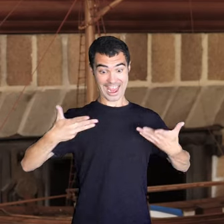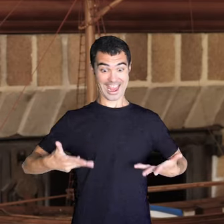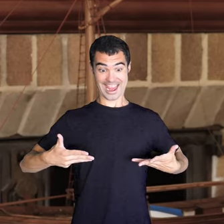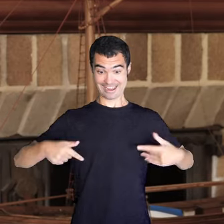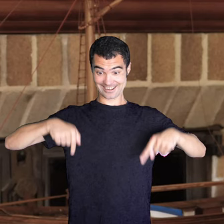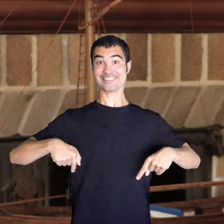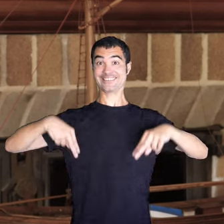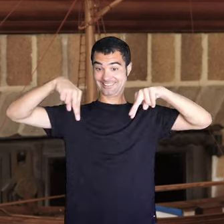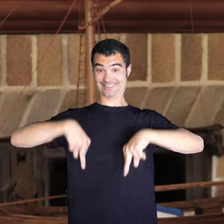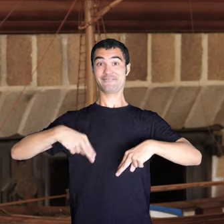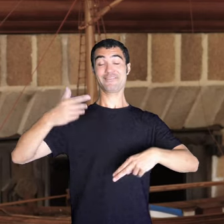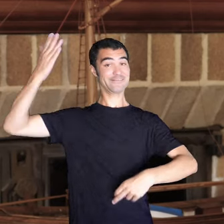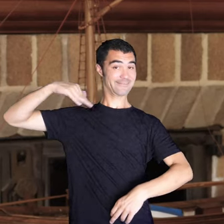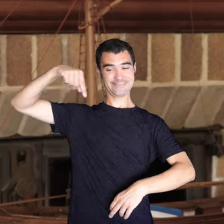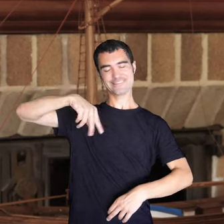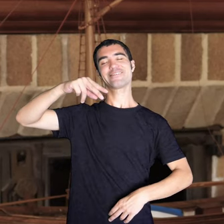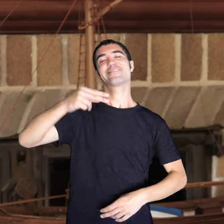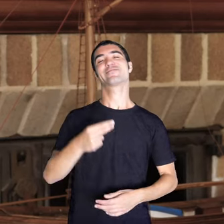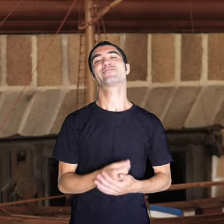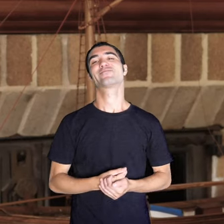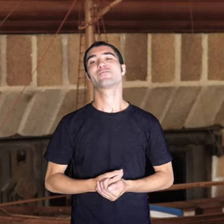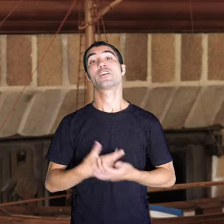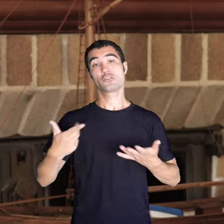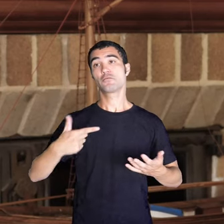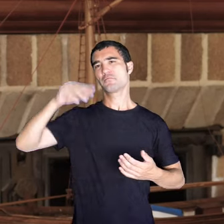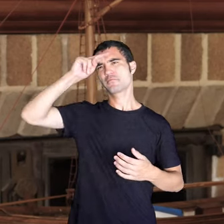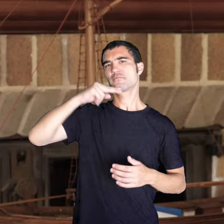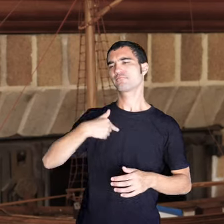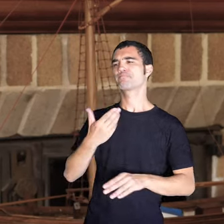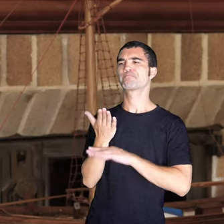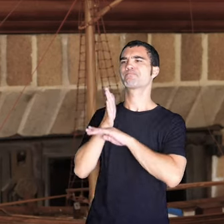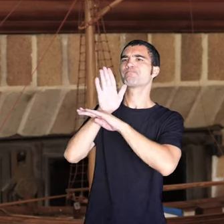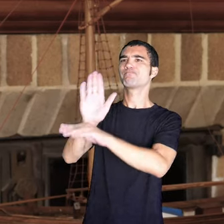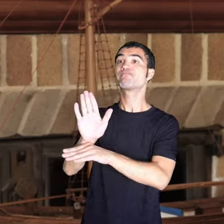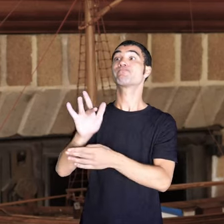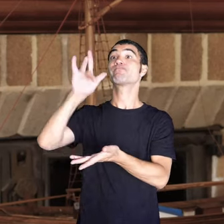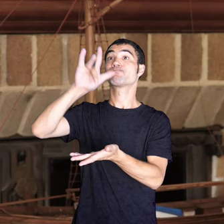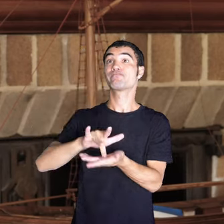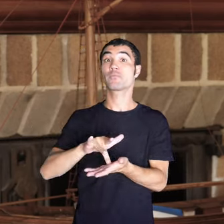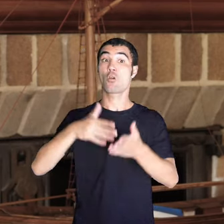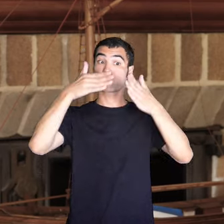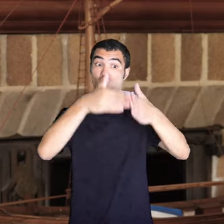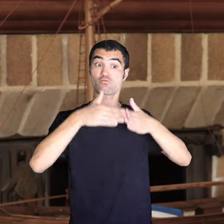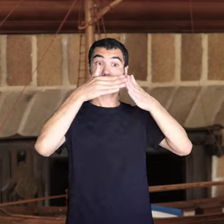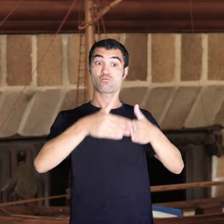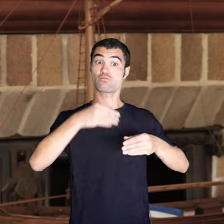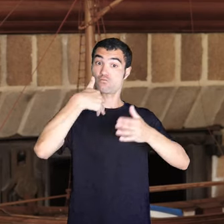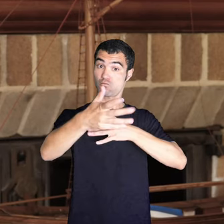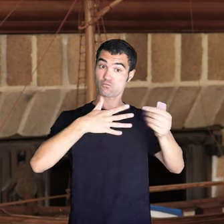i jo vaig proposar a mon pare que si fèiem una nau un